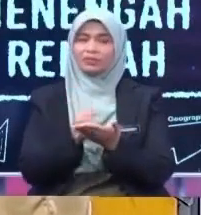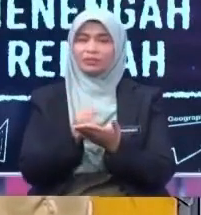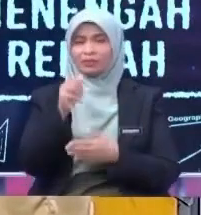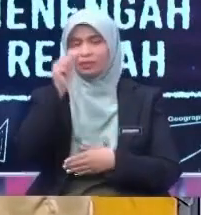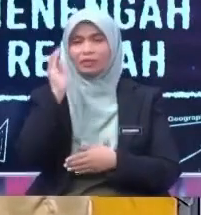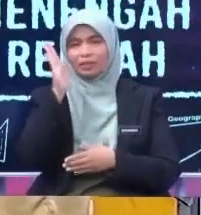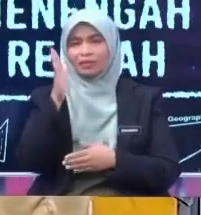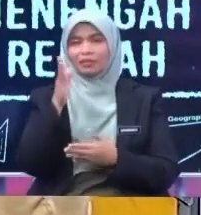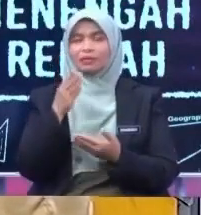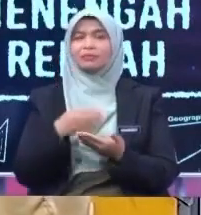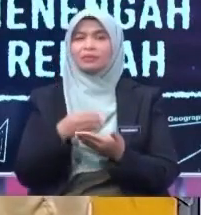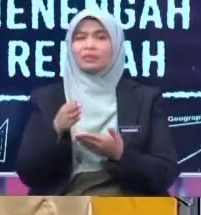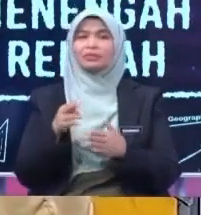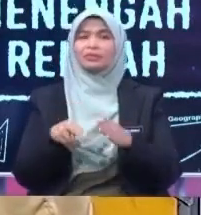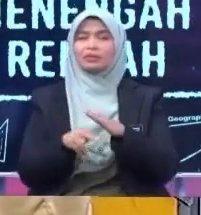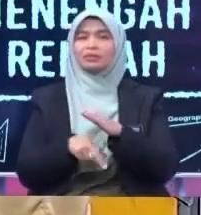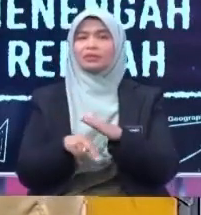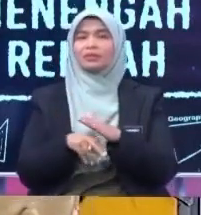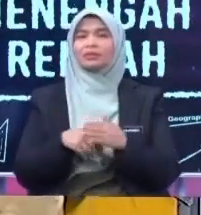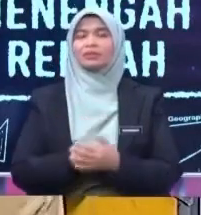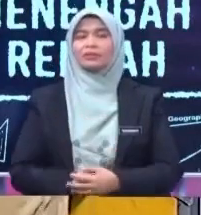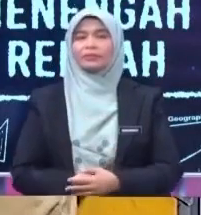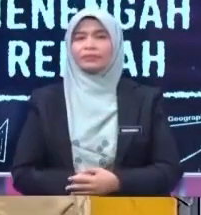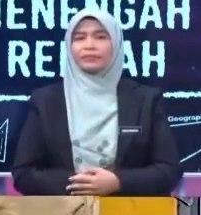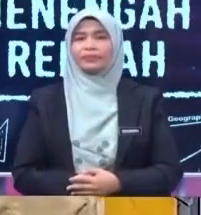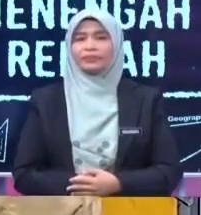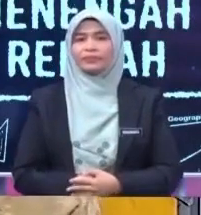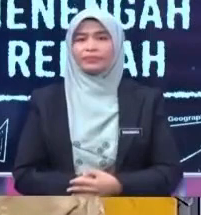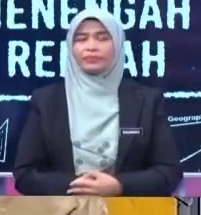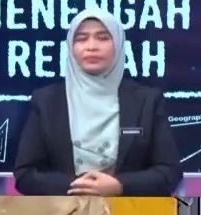akan bagi neraka lah sebagai balasan. Okay.